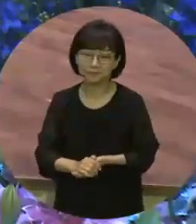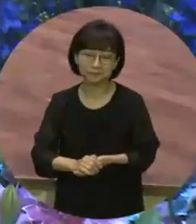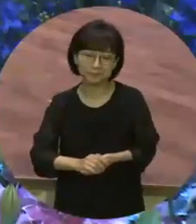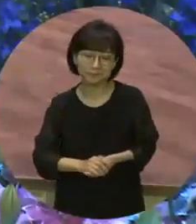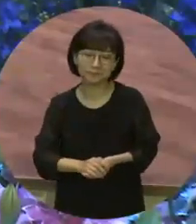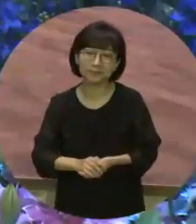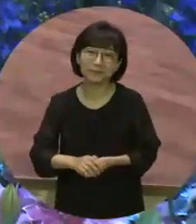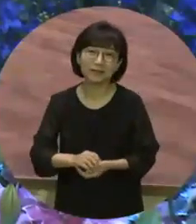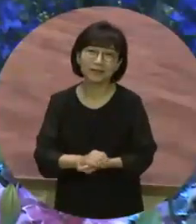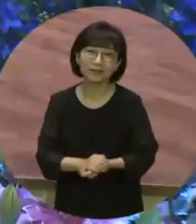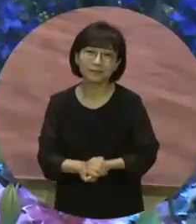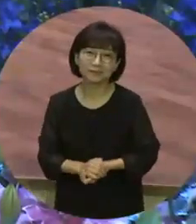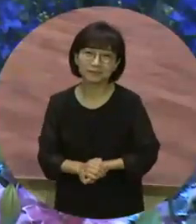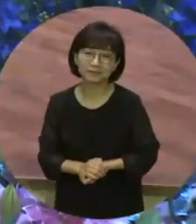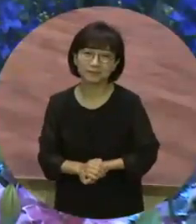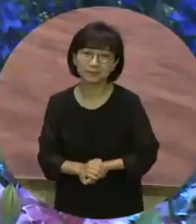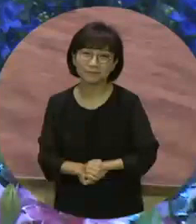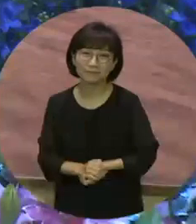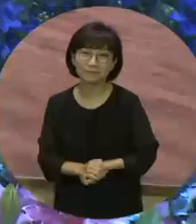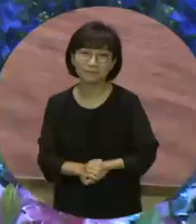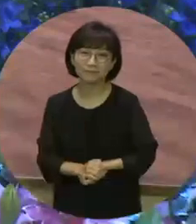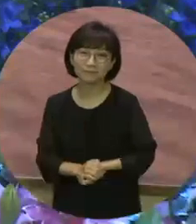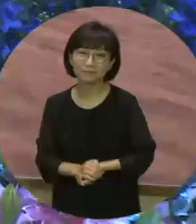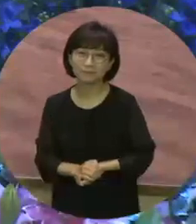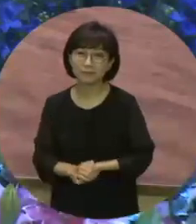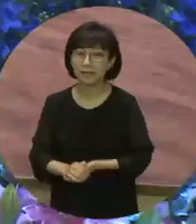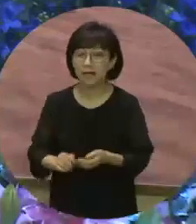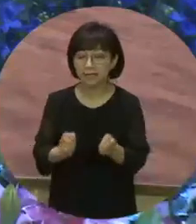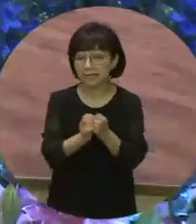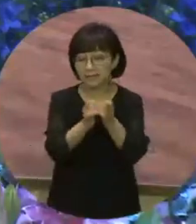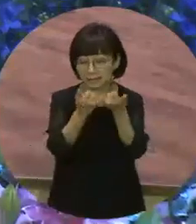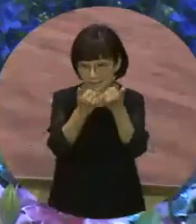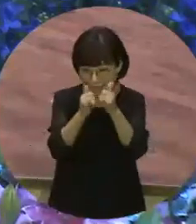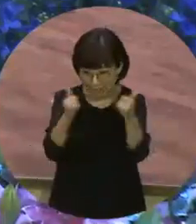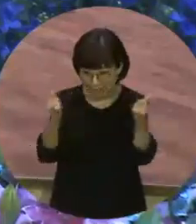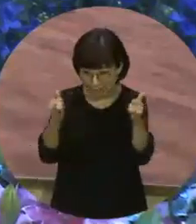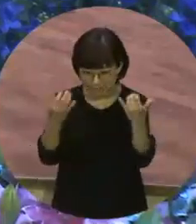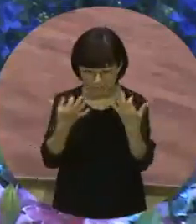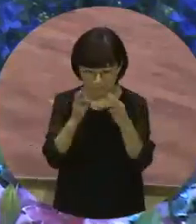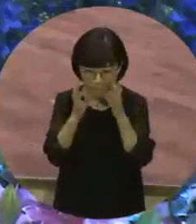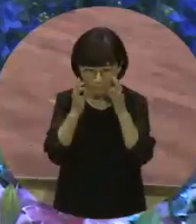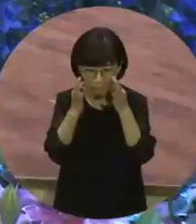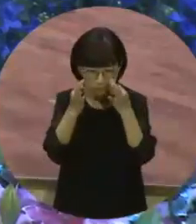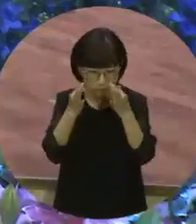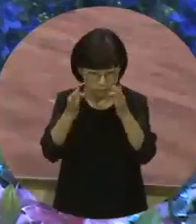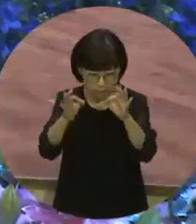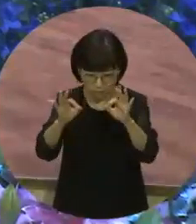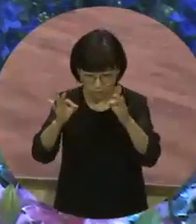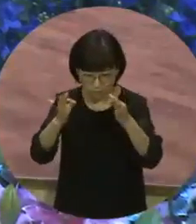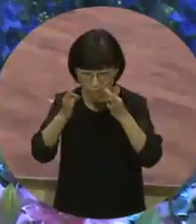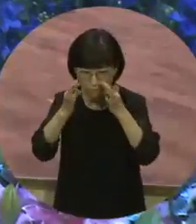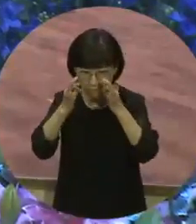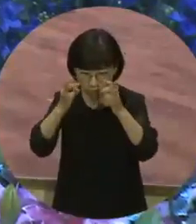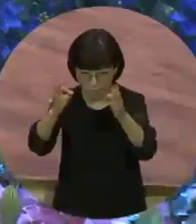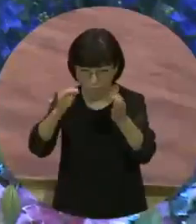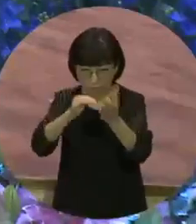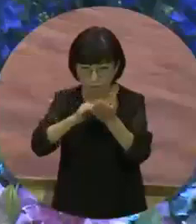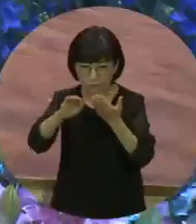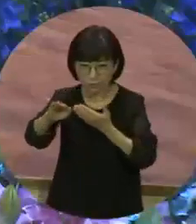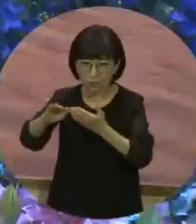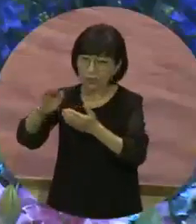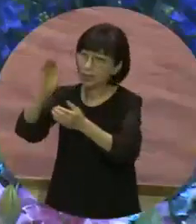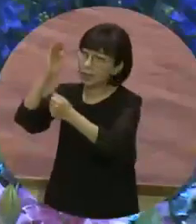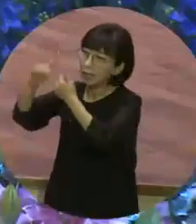진인사대처명. 그런 말이 있어요. 원래 사람은 최선을 다한 후에 하늘의 뜻을 기다린다.